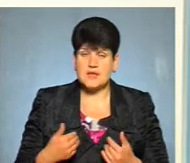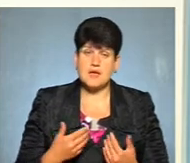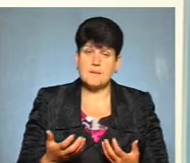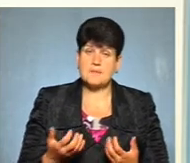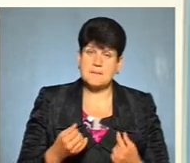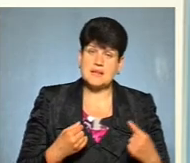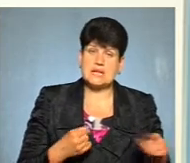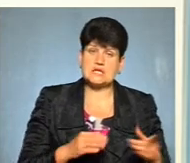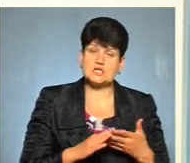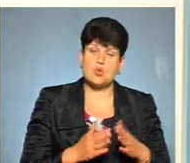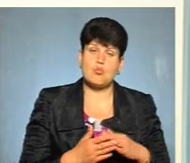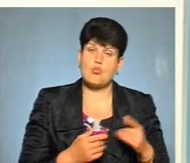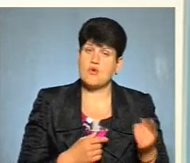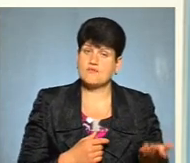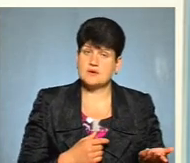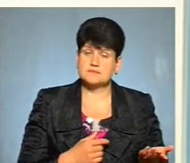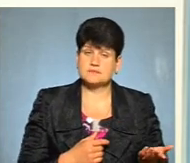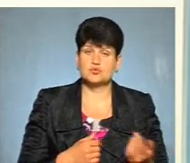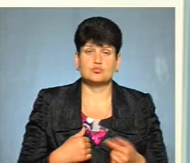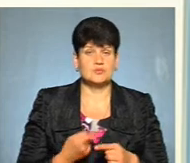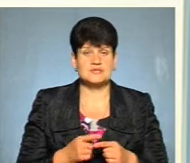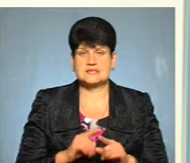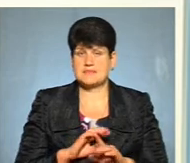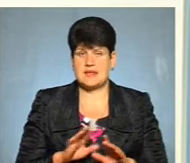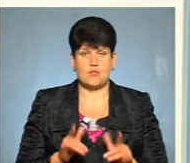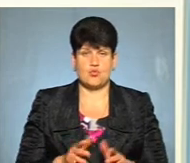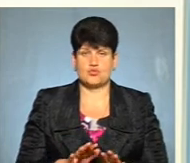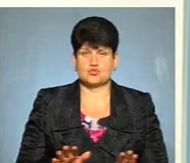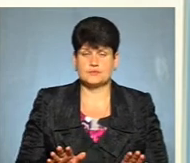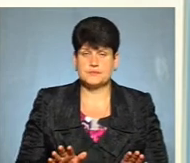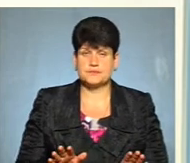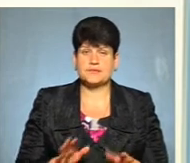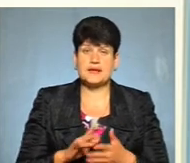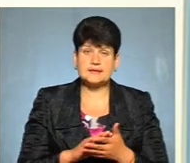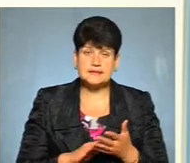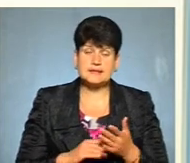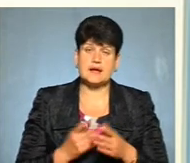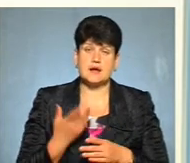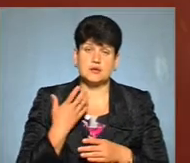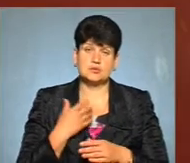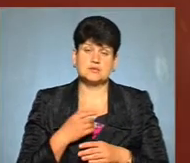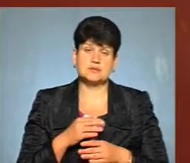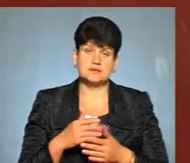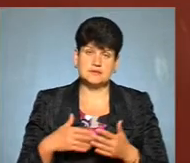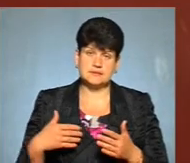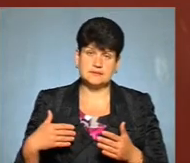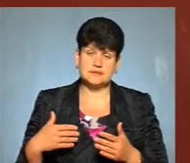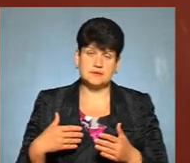вже на інших умовах, тому ми з цим не погоджуємося. А далі навіть в процесі роботи хочуть